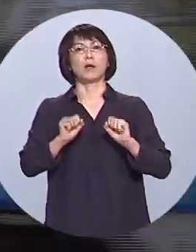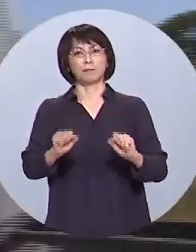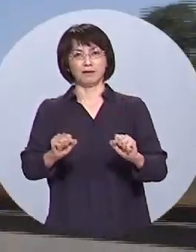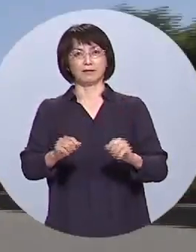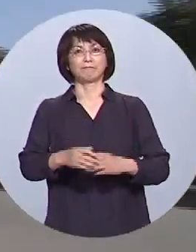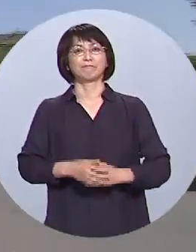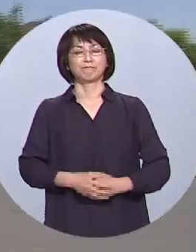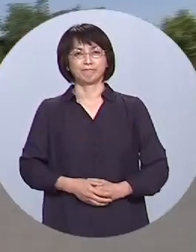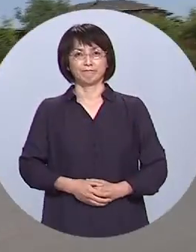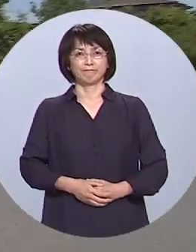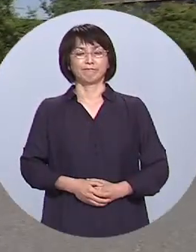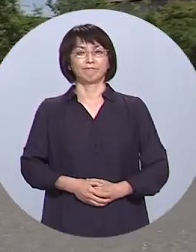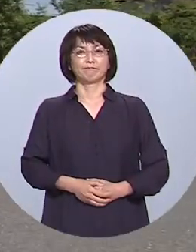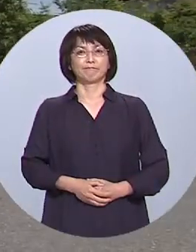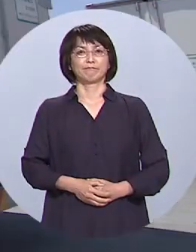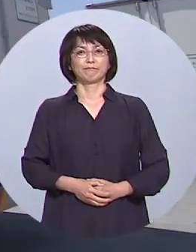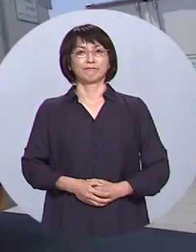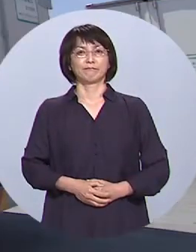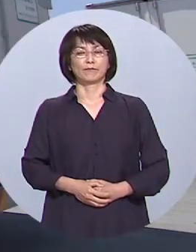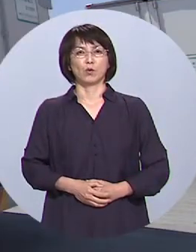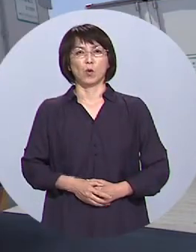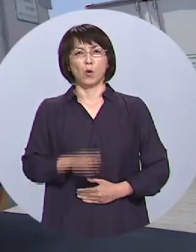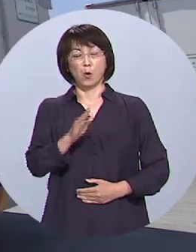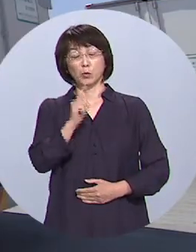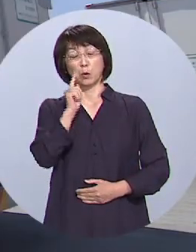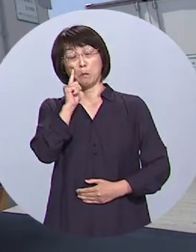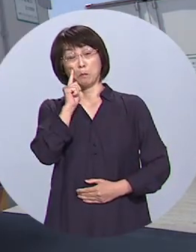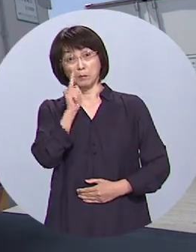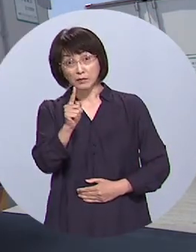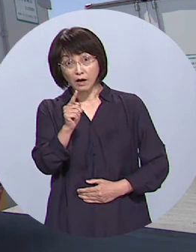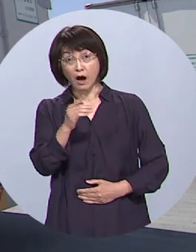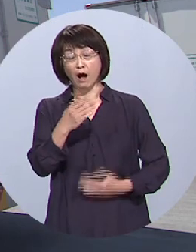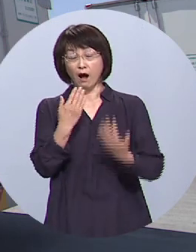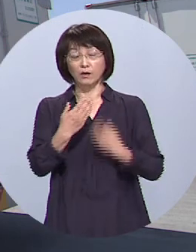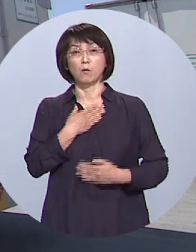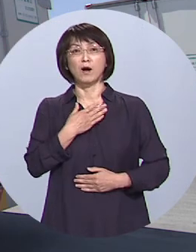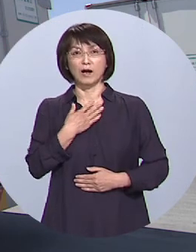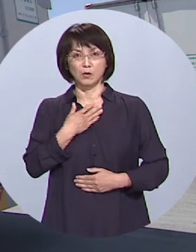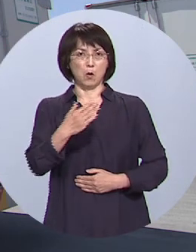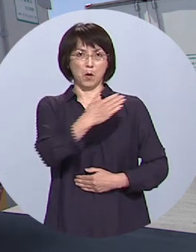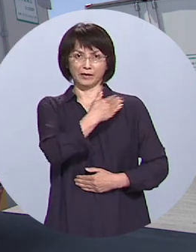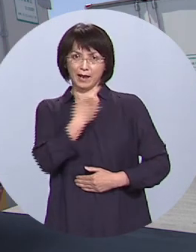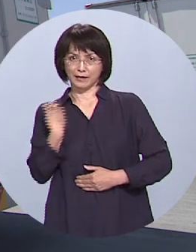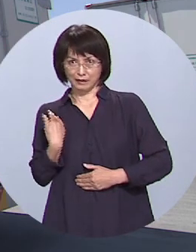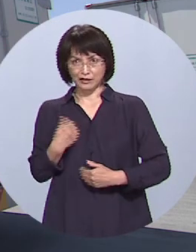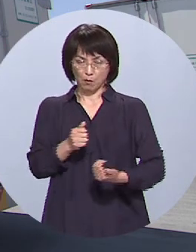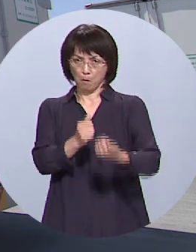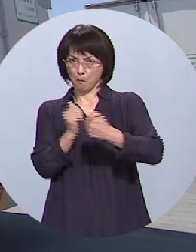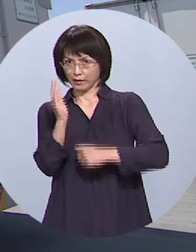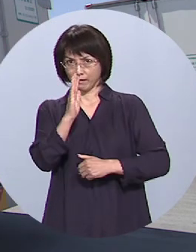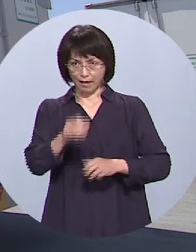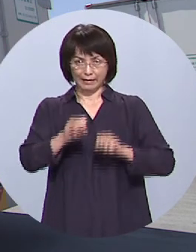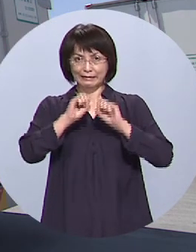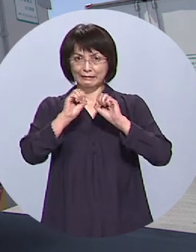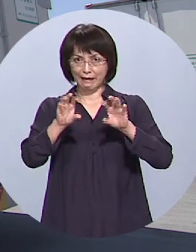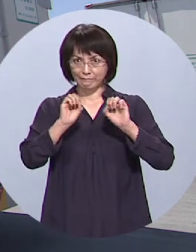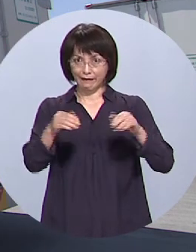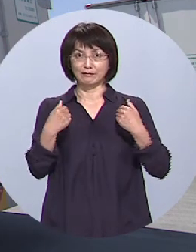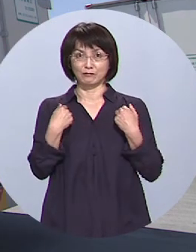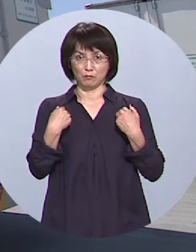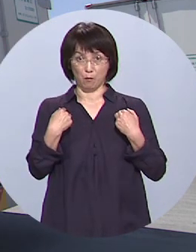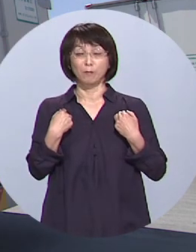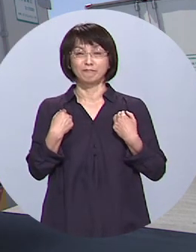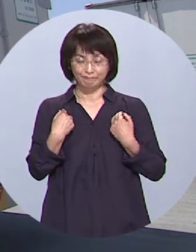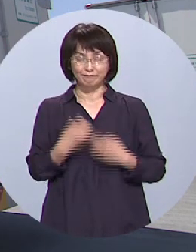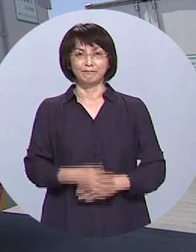お これすごい目立ちますから、トラックに負けないように僕らも宣伝を、はい、していかないと番組の、はい、 そうです